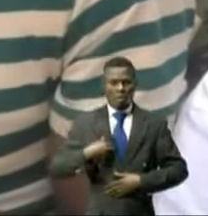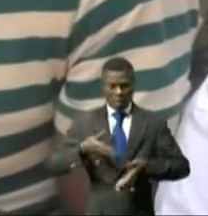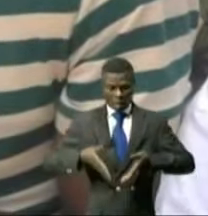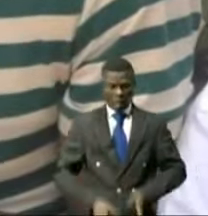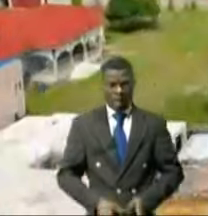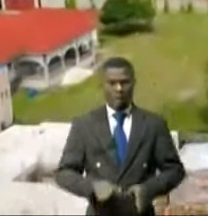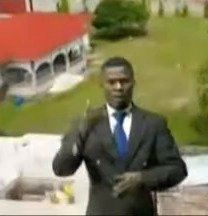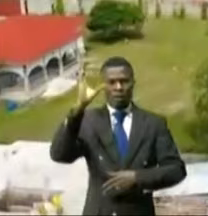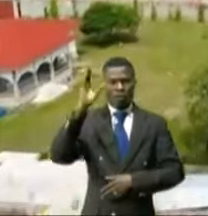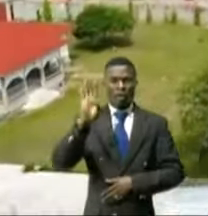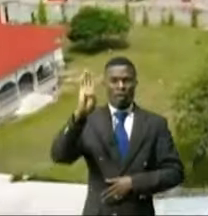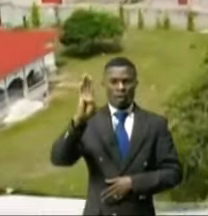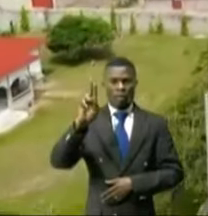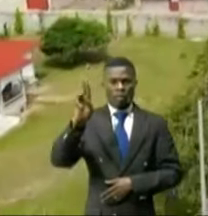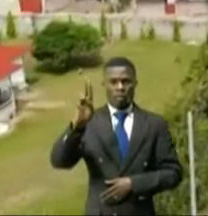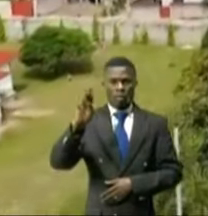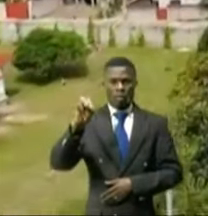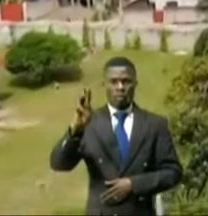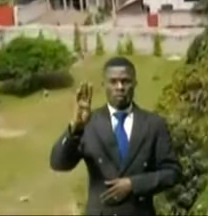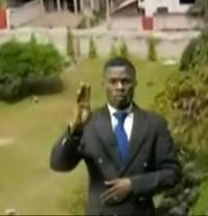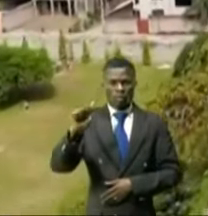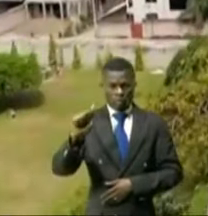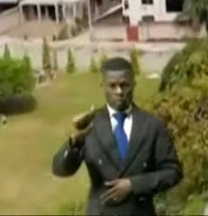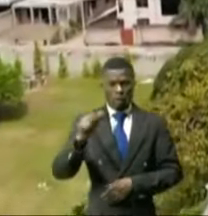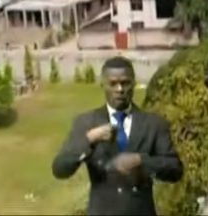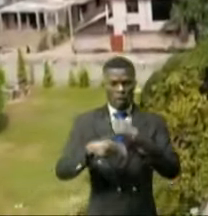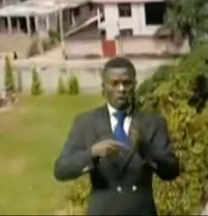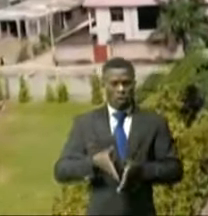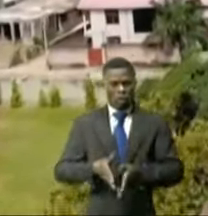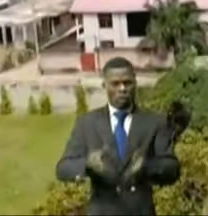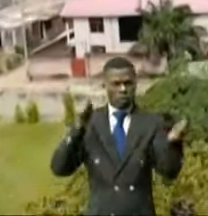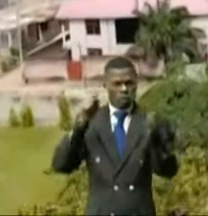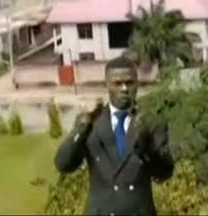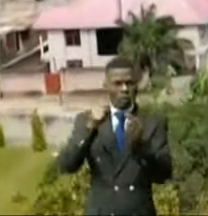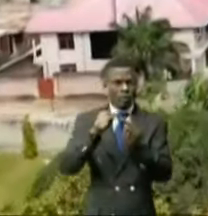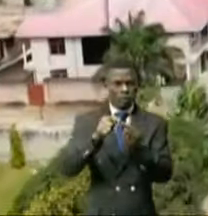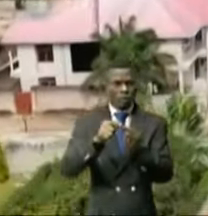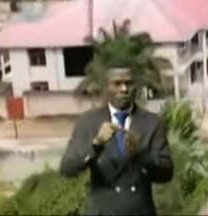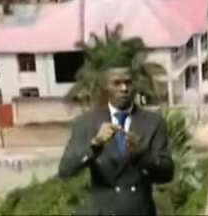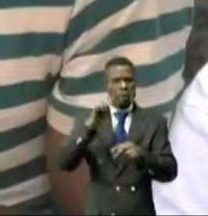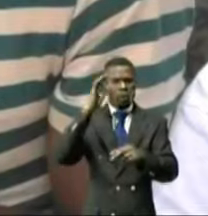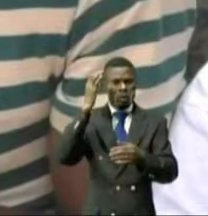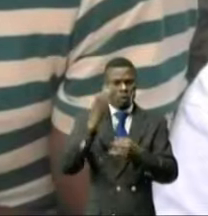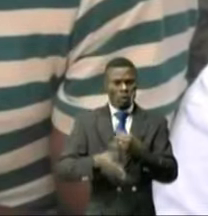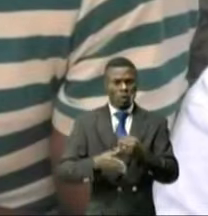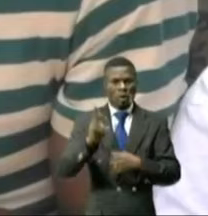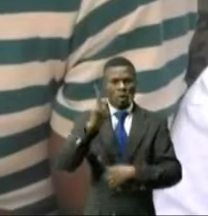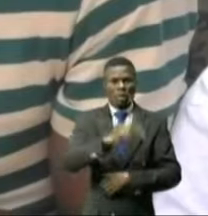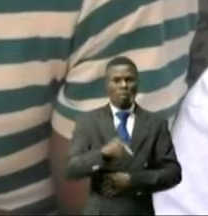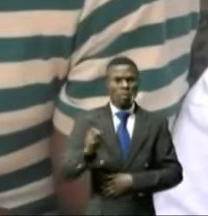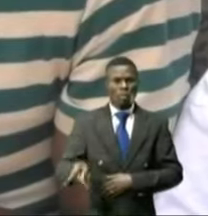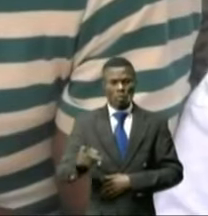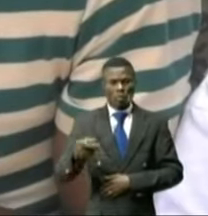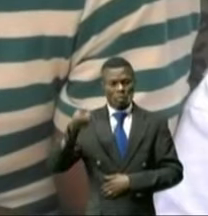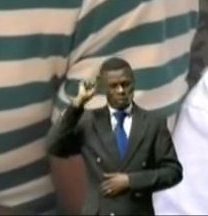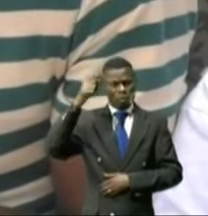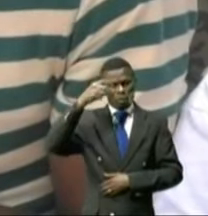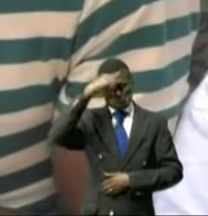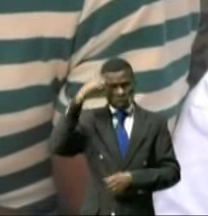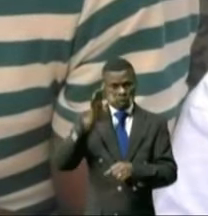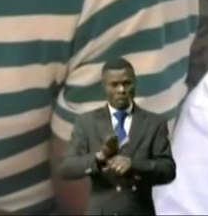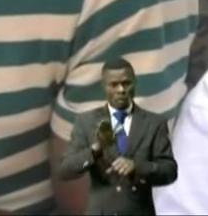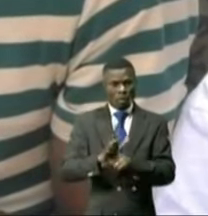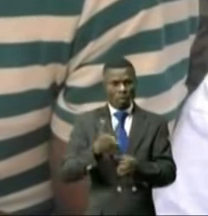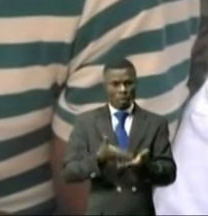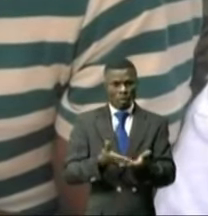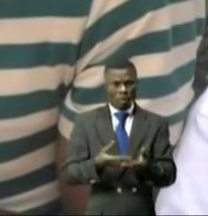as ma cadavre, mon tiel Bissot, où est bandit, au bana Verkis. Si, et que tu as ma pompage, tu as ma maman pour ma